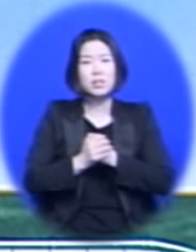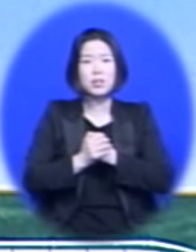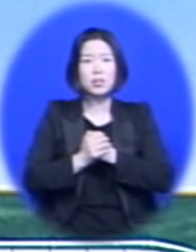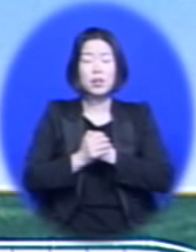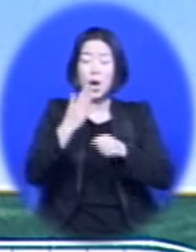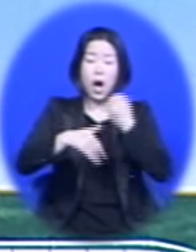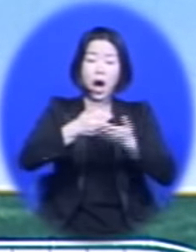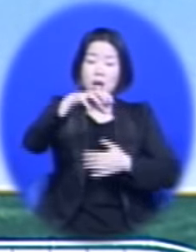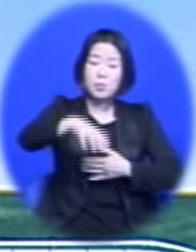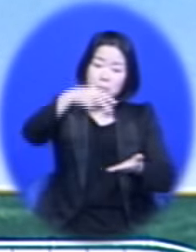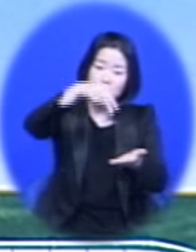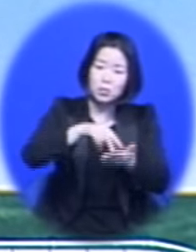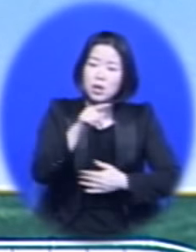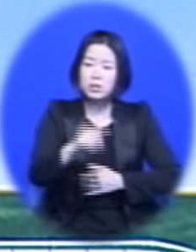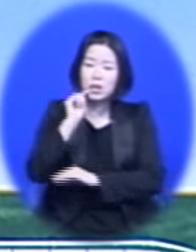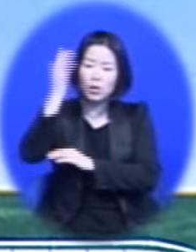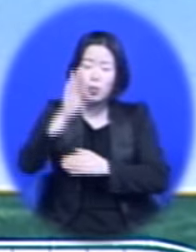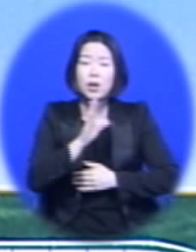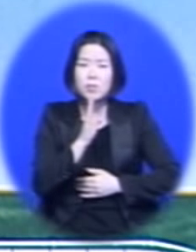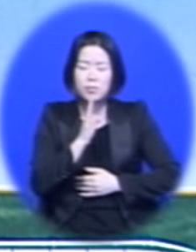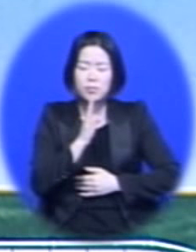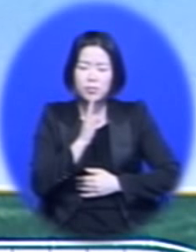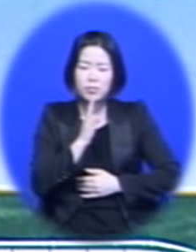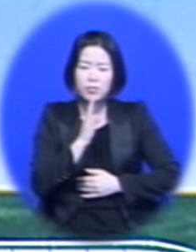하나님 앞에 서면 그게 영광인데